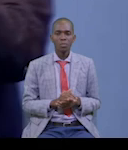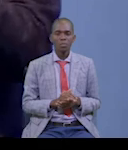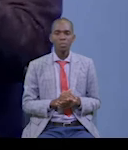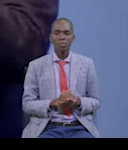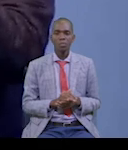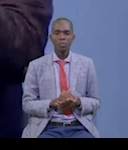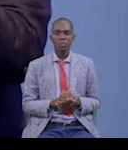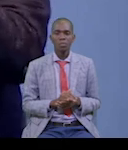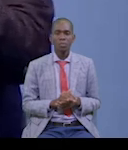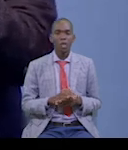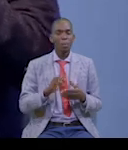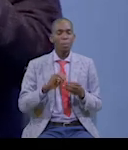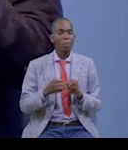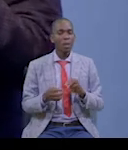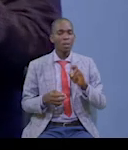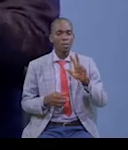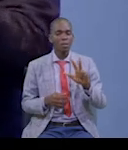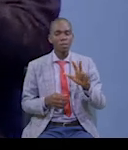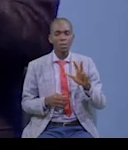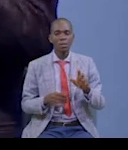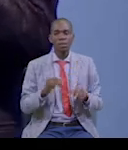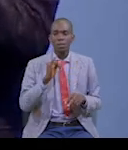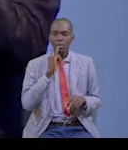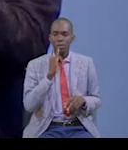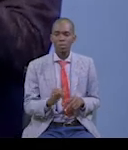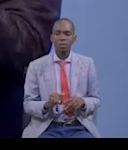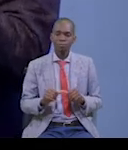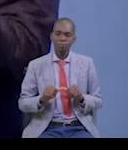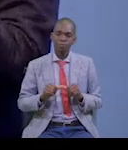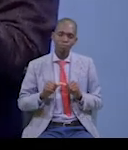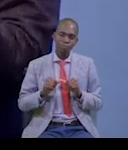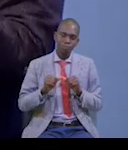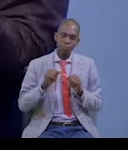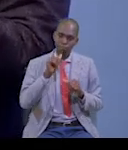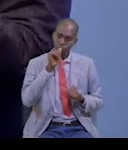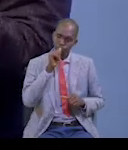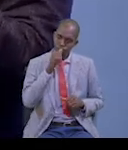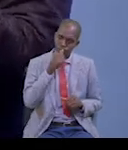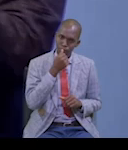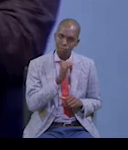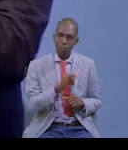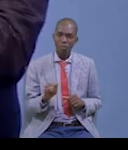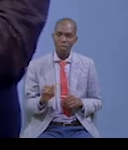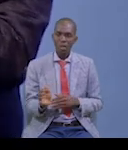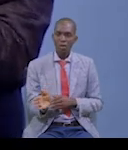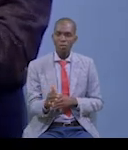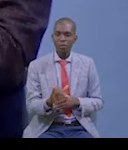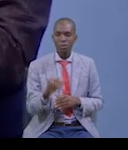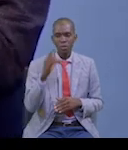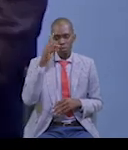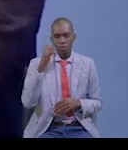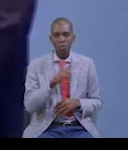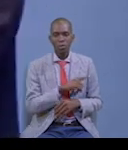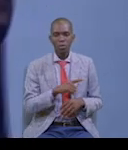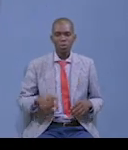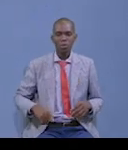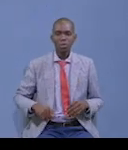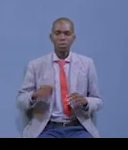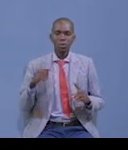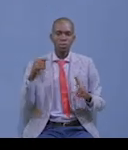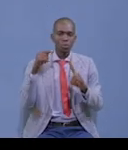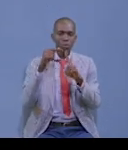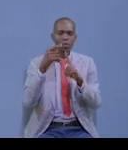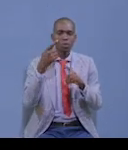సేవించాలి. Number 3 is perseveringly fishing for the Lord towards the future. భవిష్యత్తును చూస్తూ